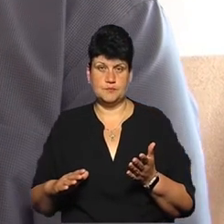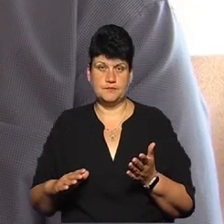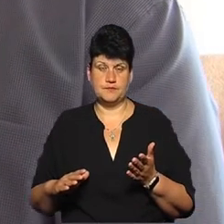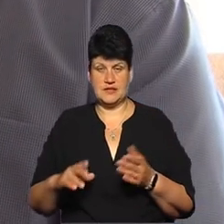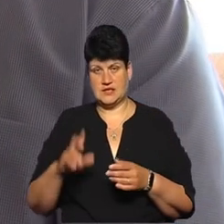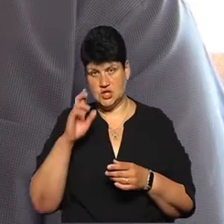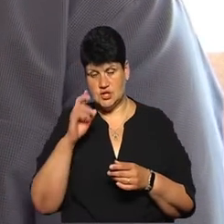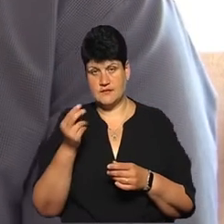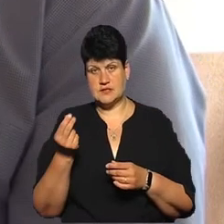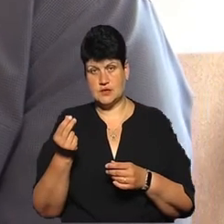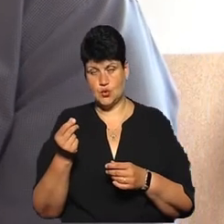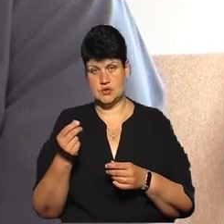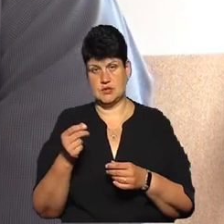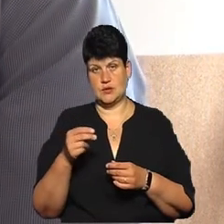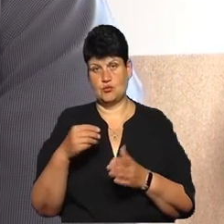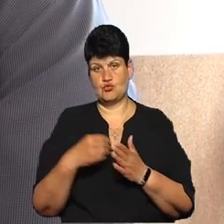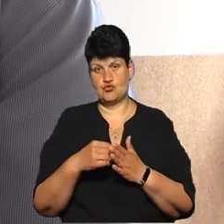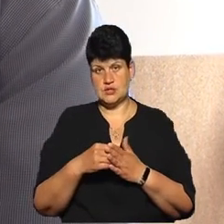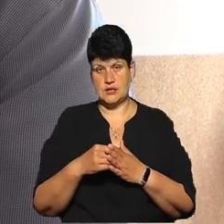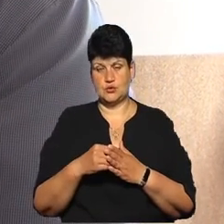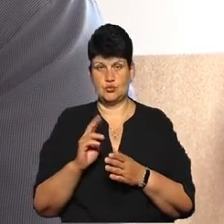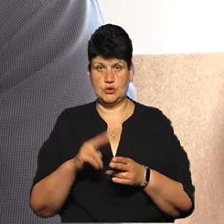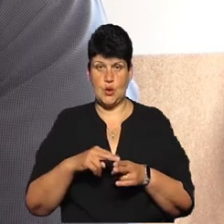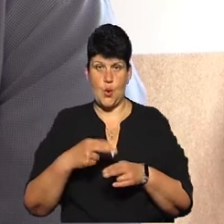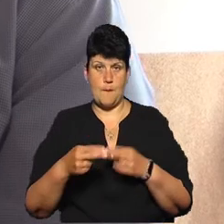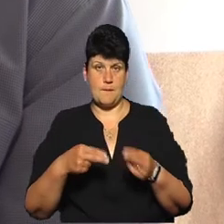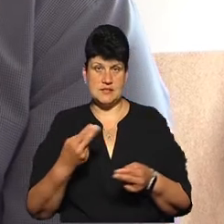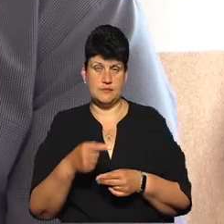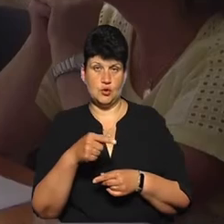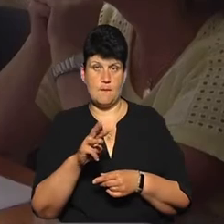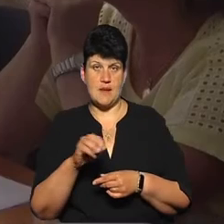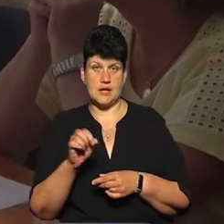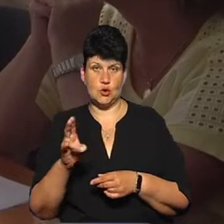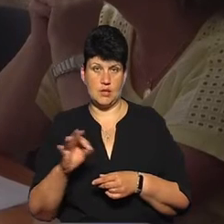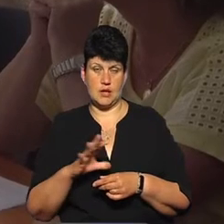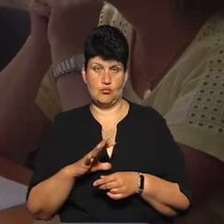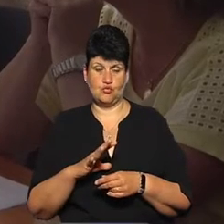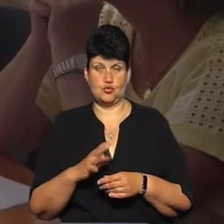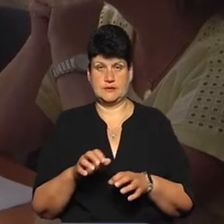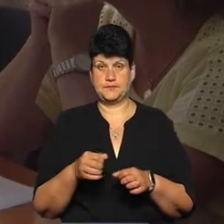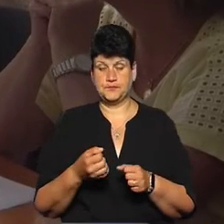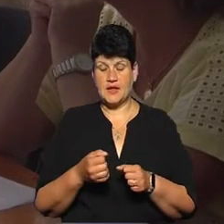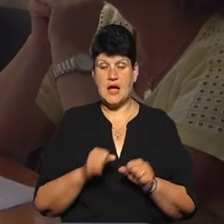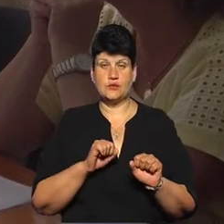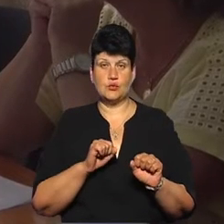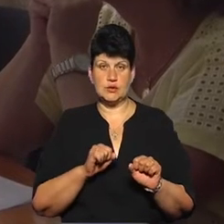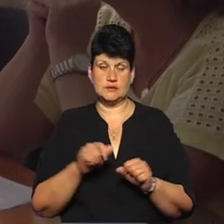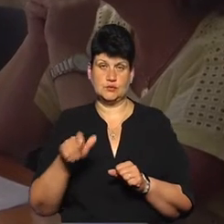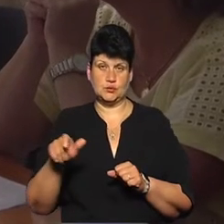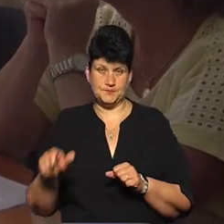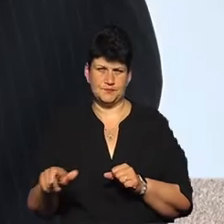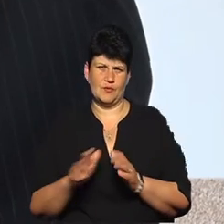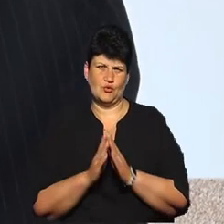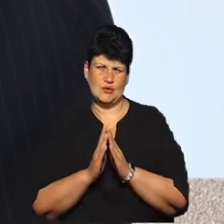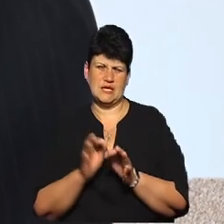держава за кошти державного бюджету компенсовує те майно, яке було і вартості. Адвоката підозрюваних просили суд відхилити